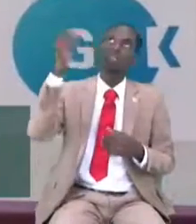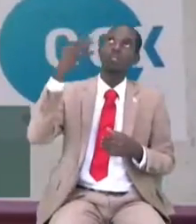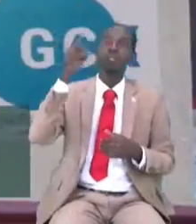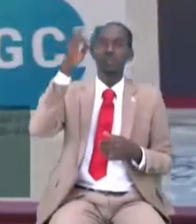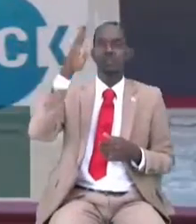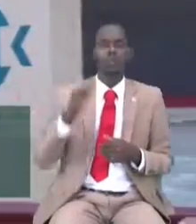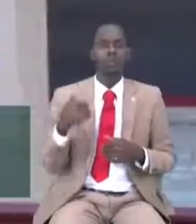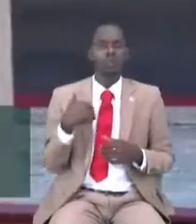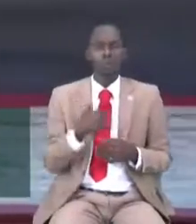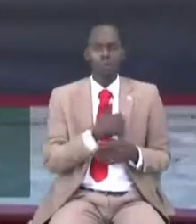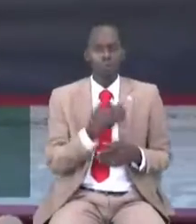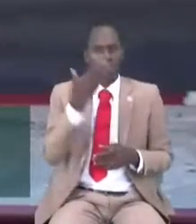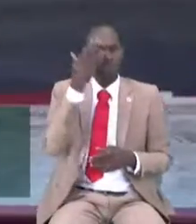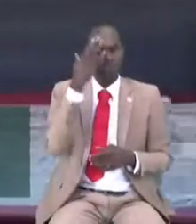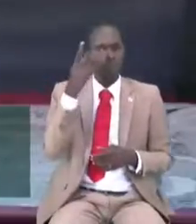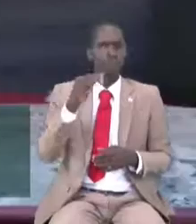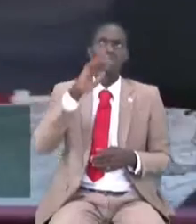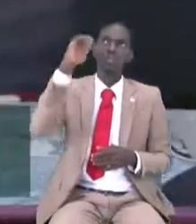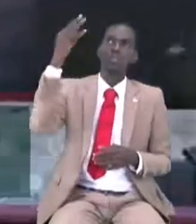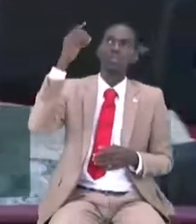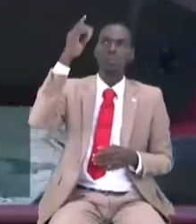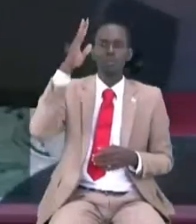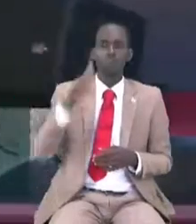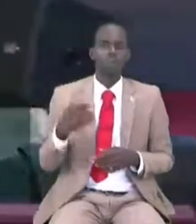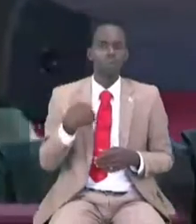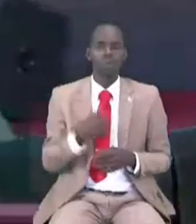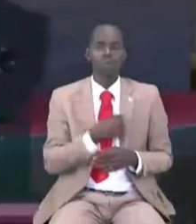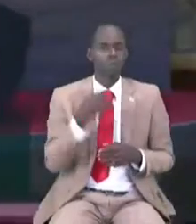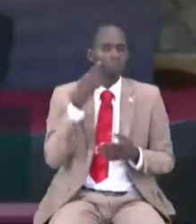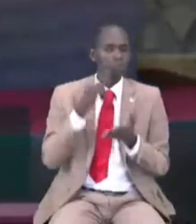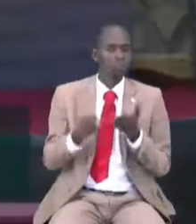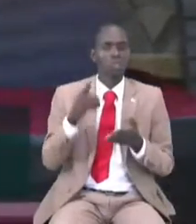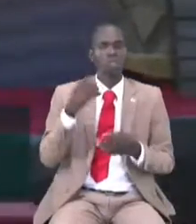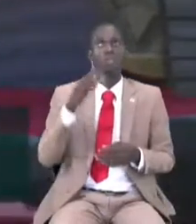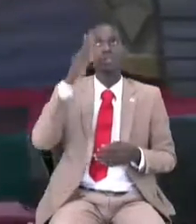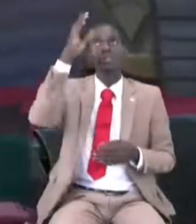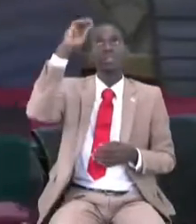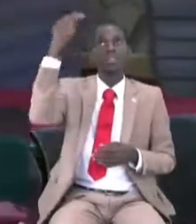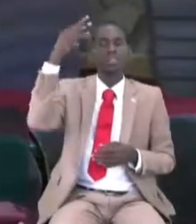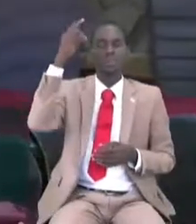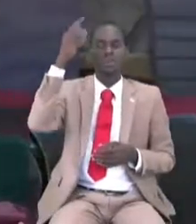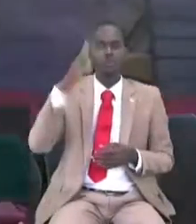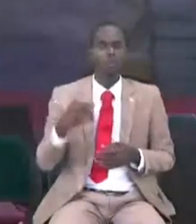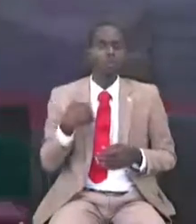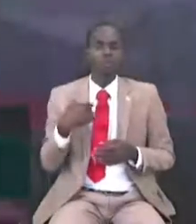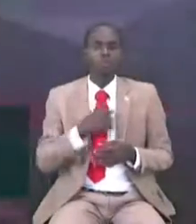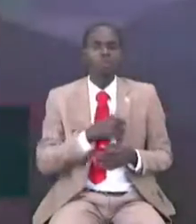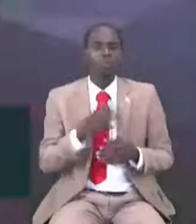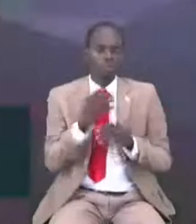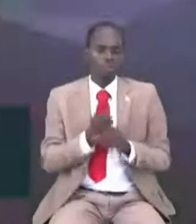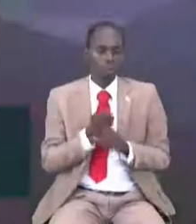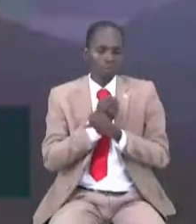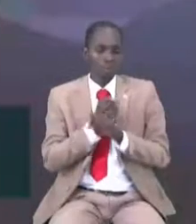Dieu, nous sommes convertis à travers la grâce de Dieu. C'est la grâce et non les œuvres, et nous sommes sauvés par